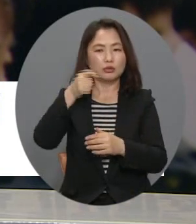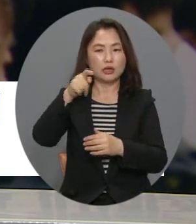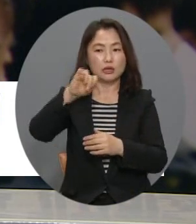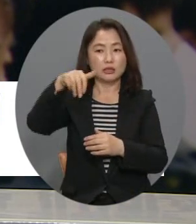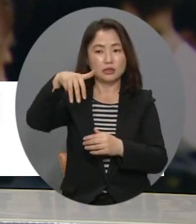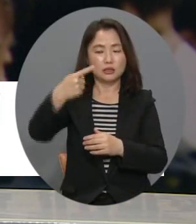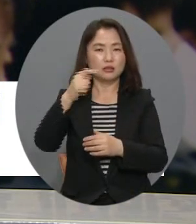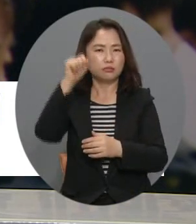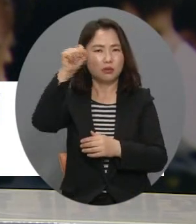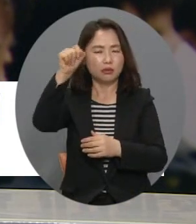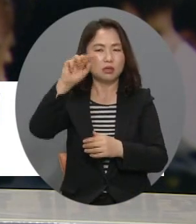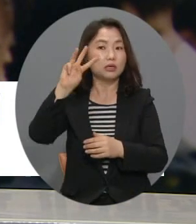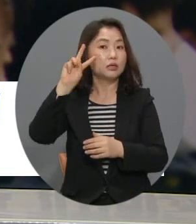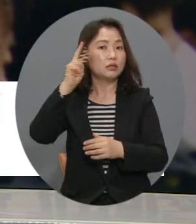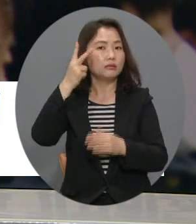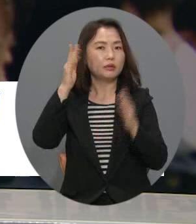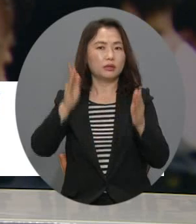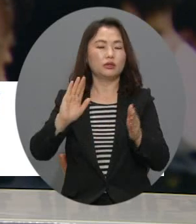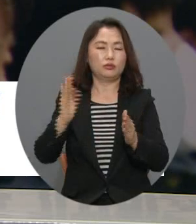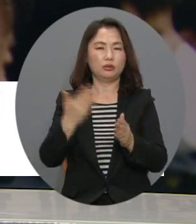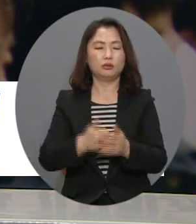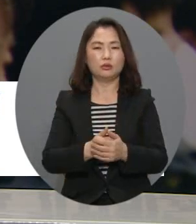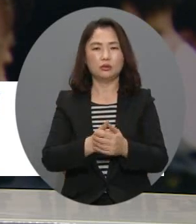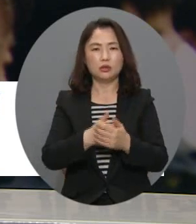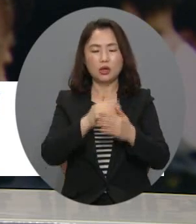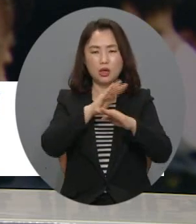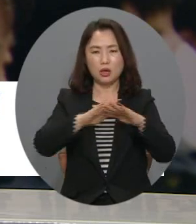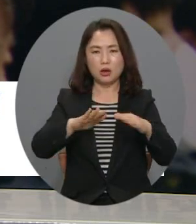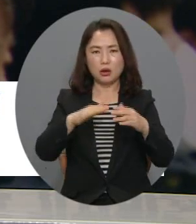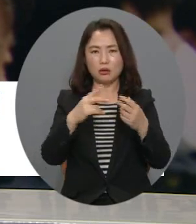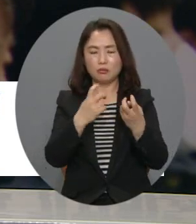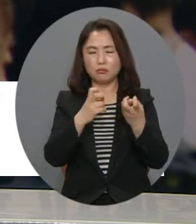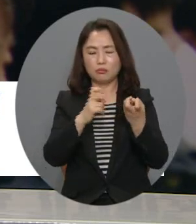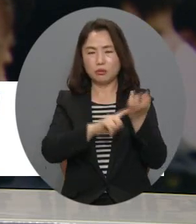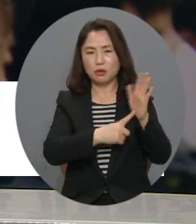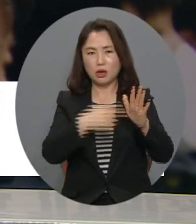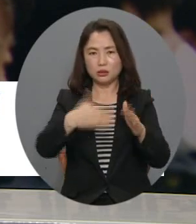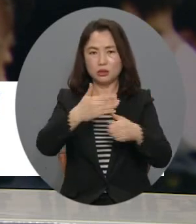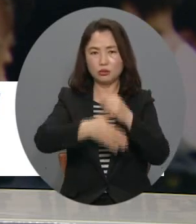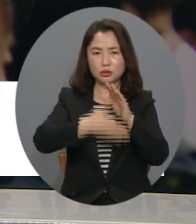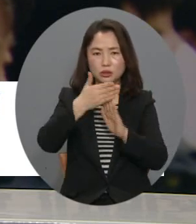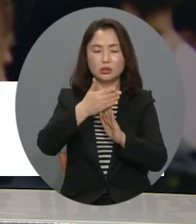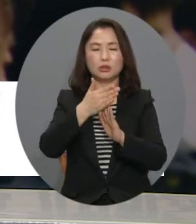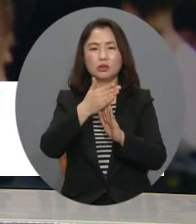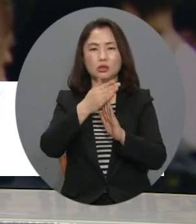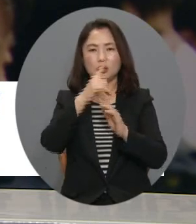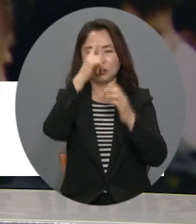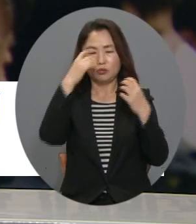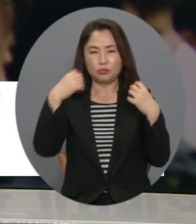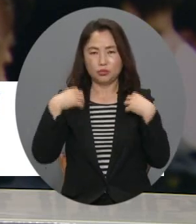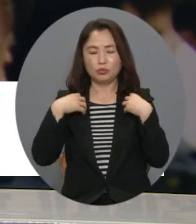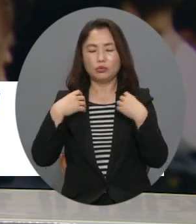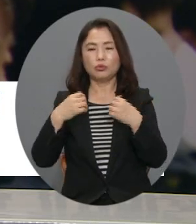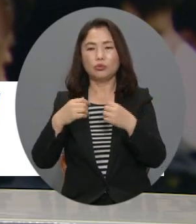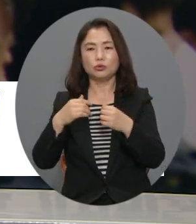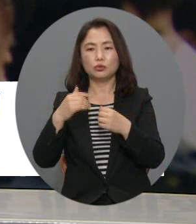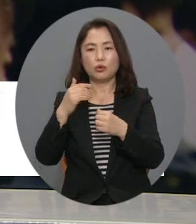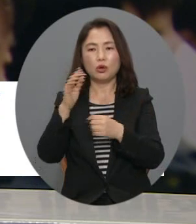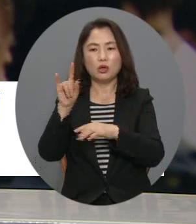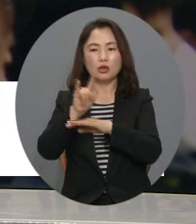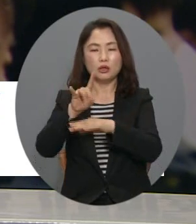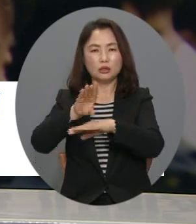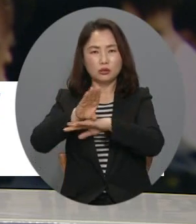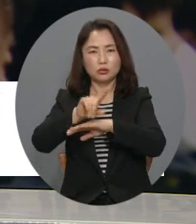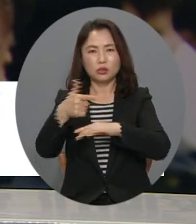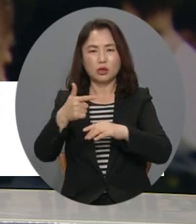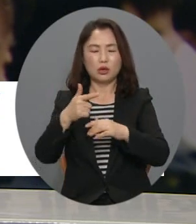됐습니다. 노동자들은 아무 대책을 내놓지 않고 있는 정치권과 대구시, 원청 업체를 상대로 한 중단 없는